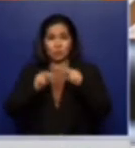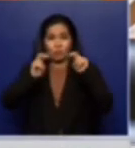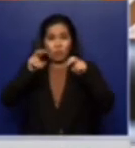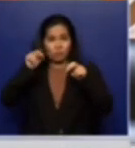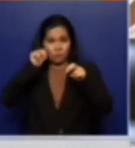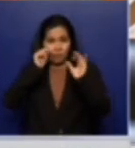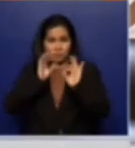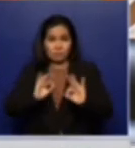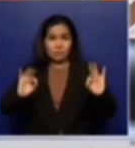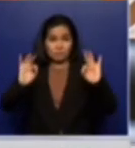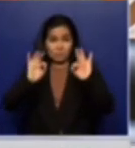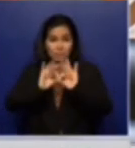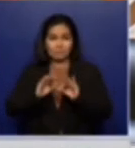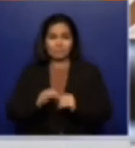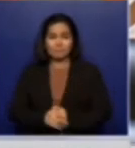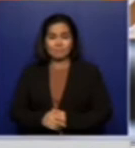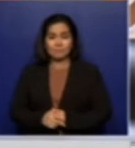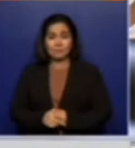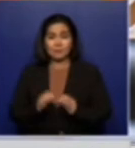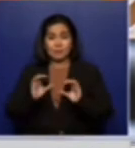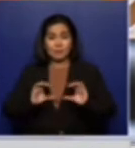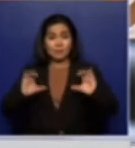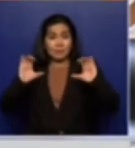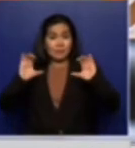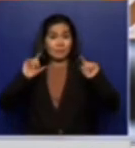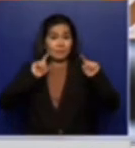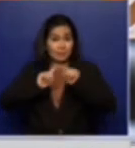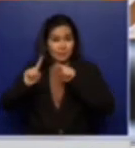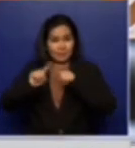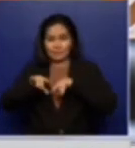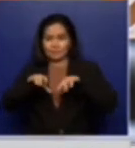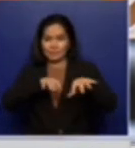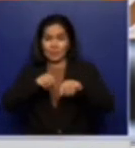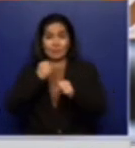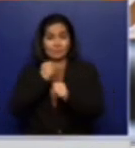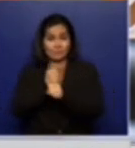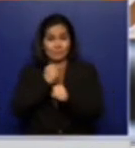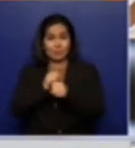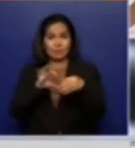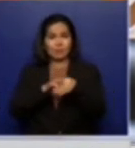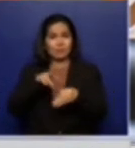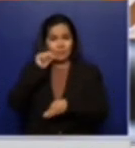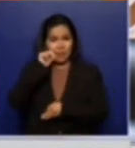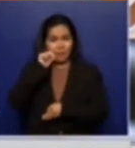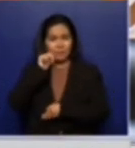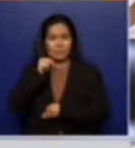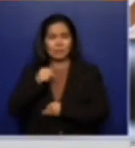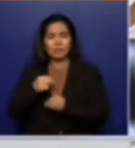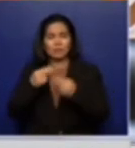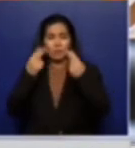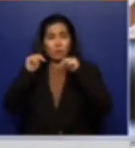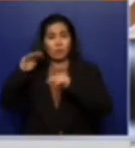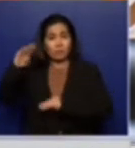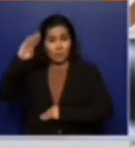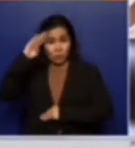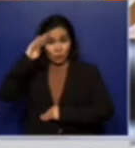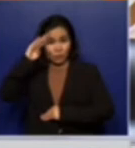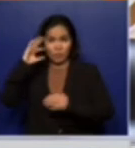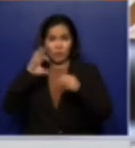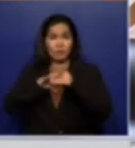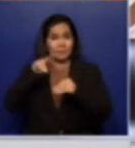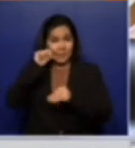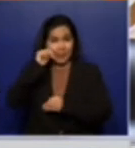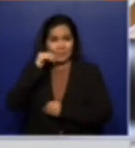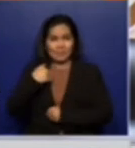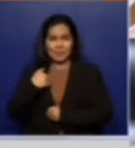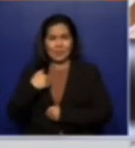หญ่รัฐบาลหลายรัฐบาลก็ทำรัฐบาลของท่านประยุทธ์ก็ได้เรื่องน้ำท่านรัฐมนตรีมหาดไทยท่